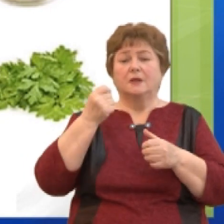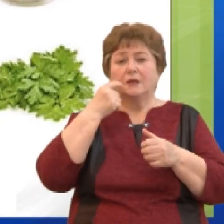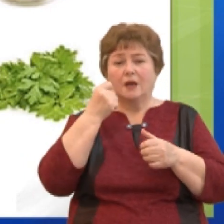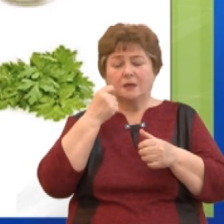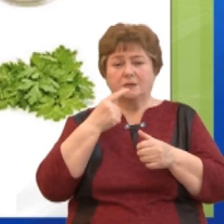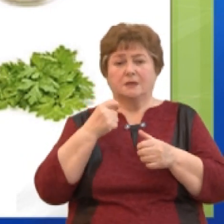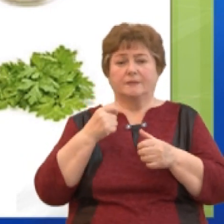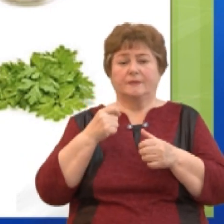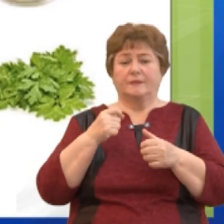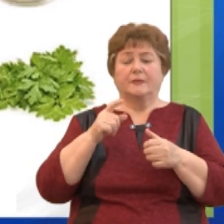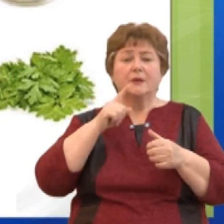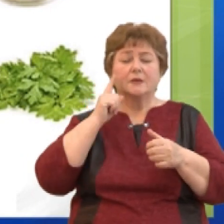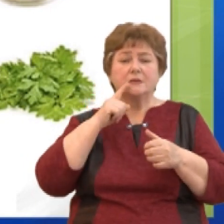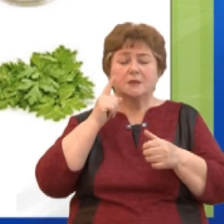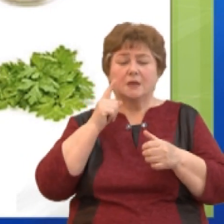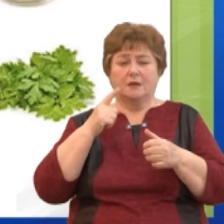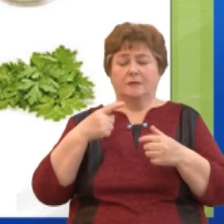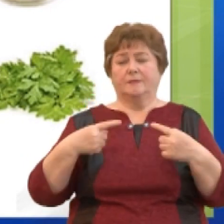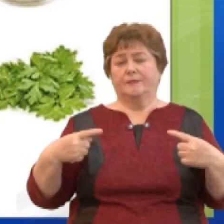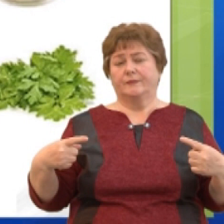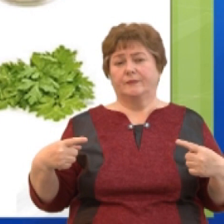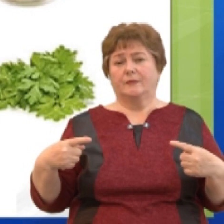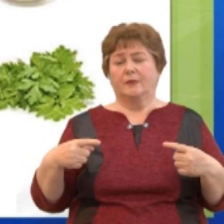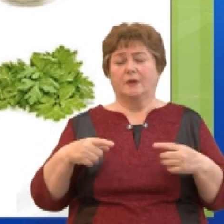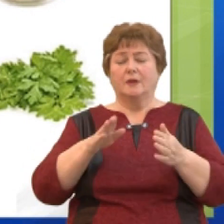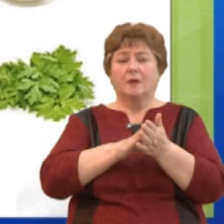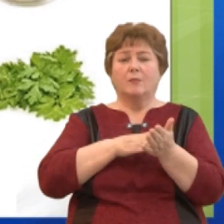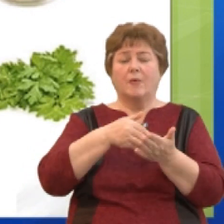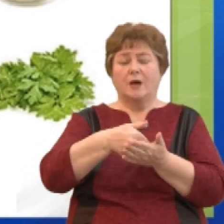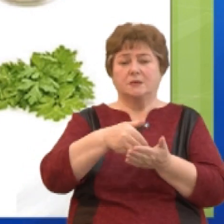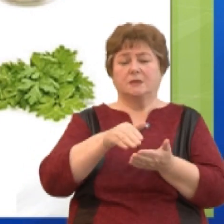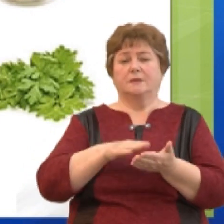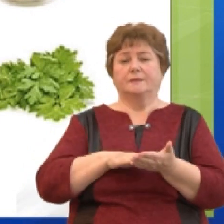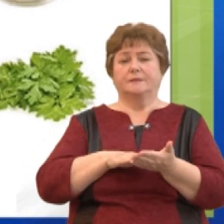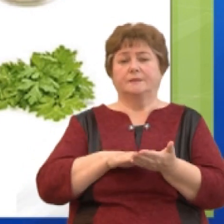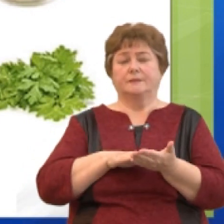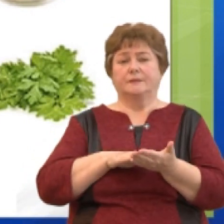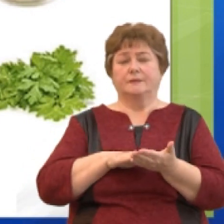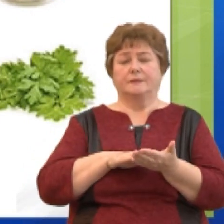яйца, в зелени, в масле.